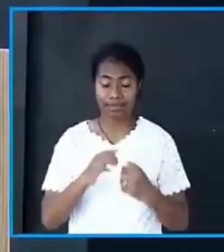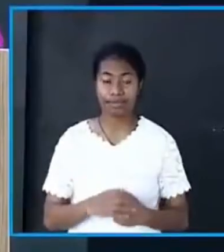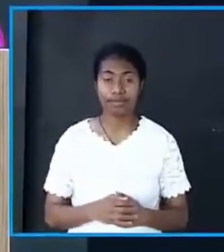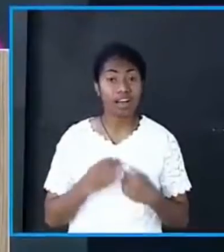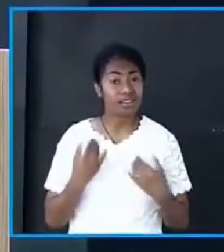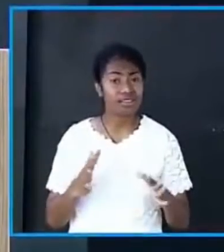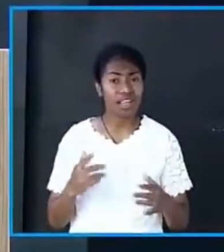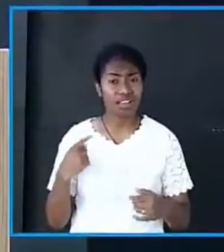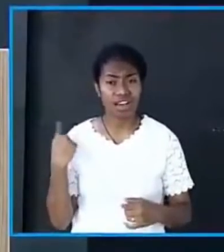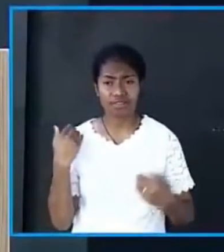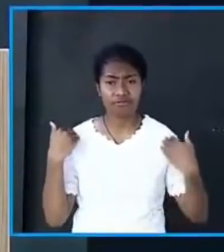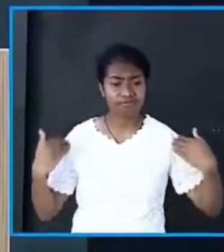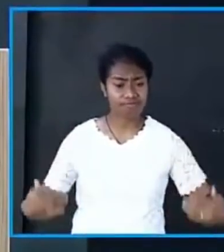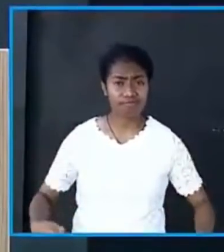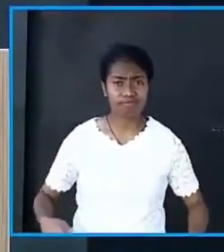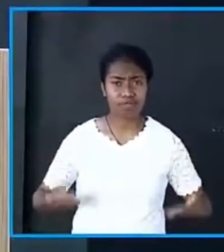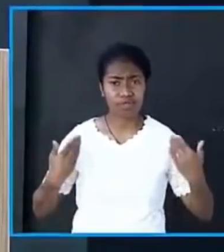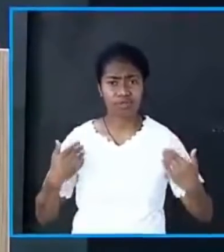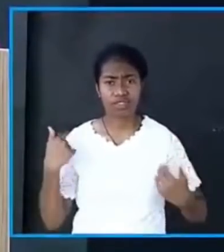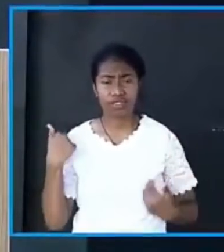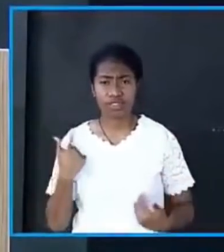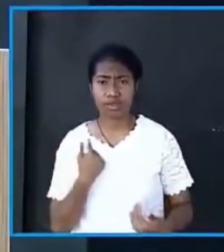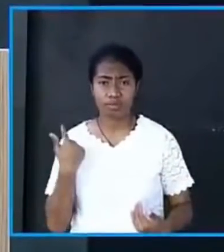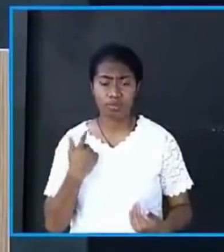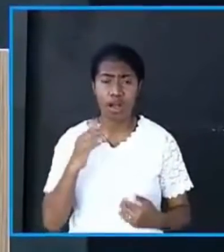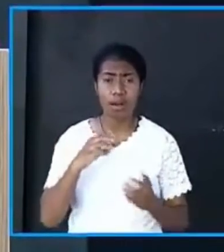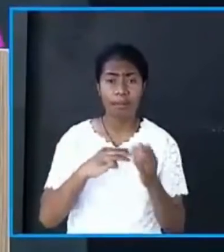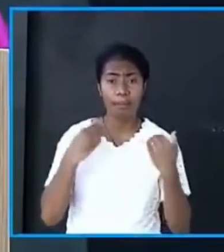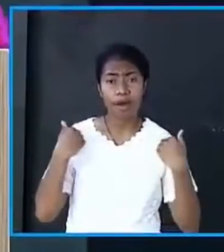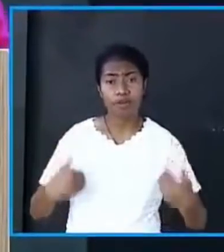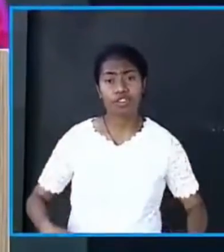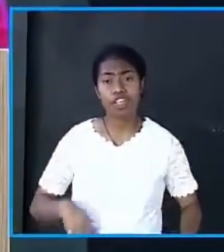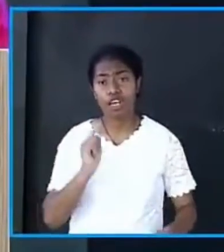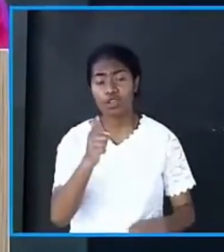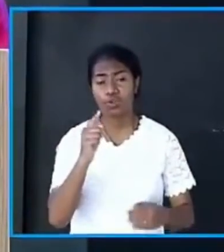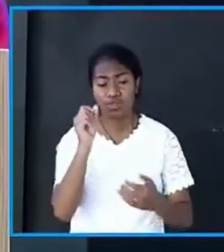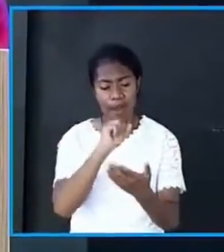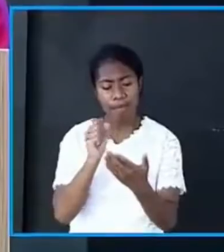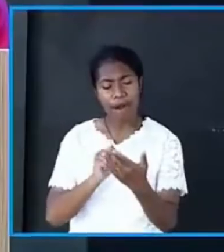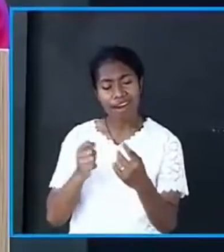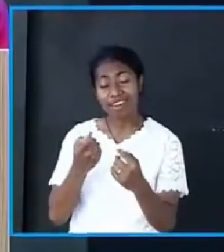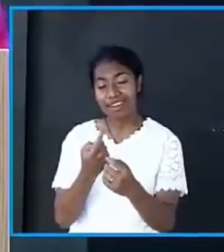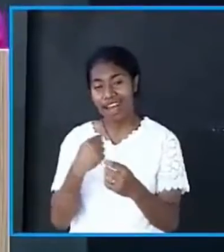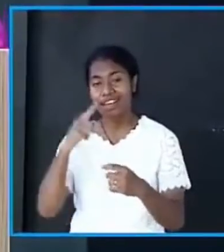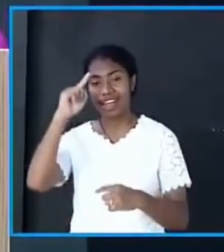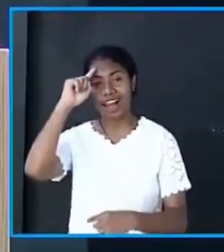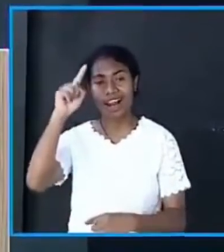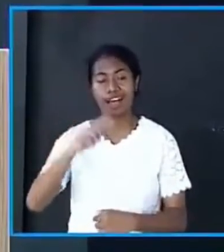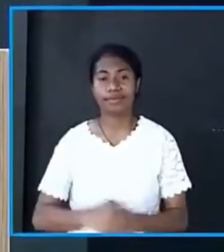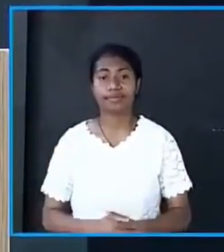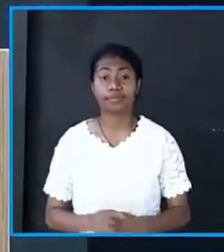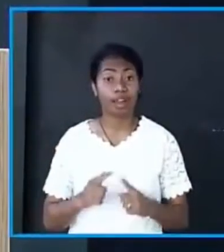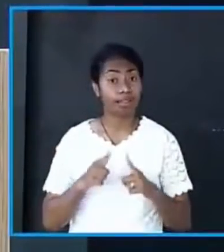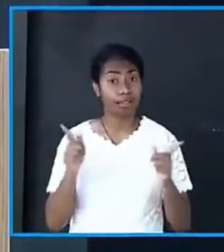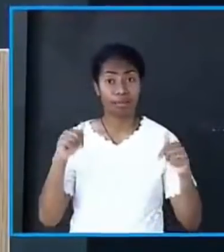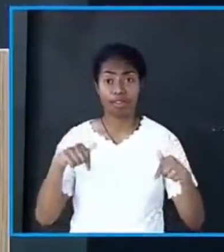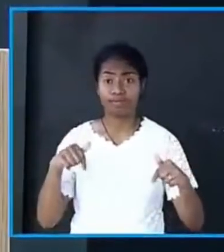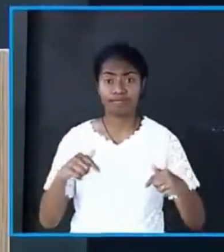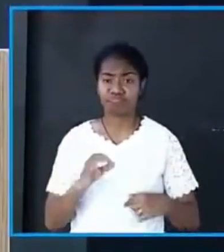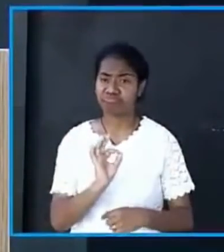fisik manusia sebenarnya itu adalah gambaran dari Allah tapi ini